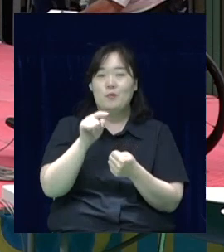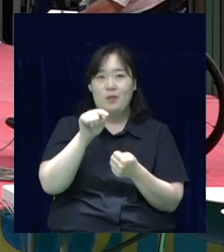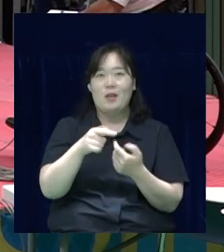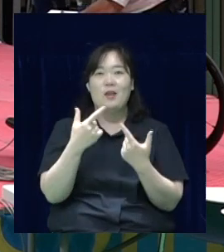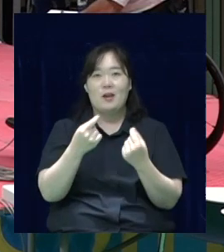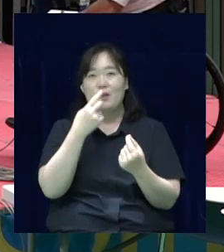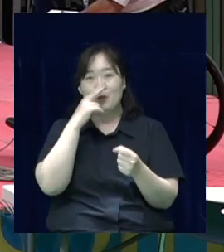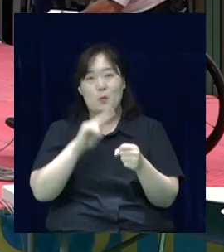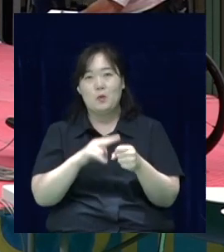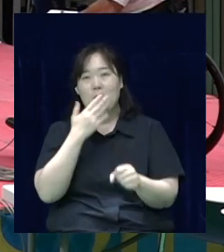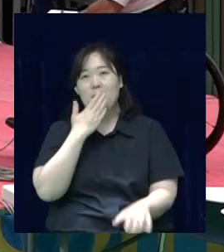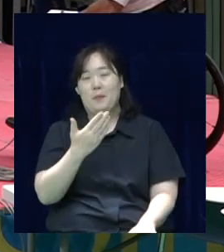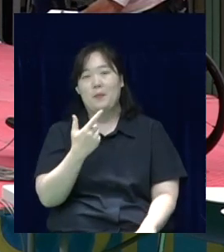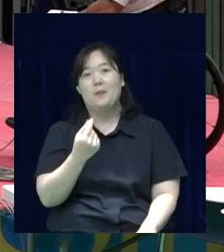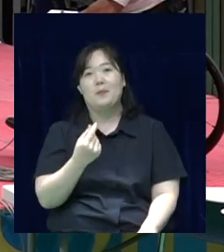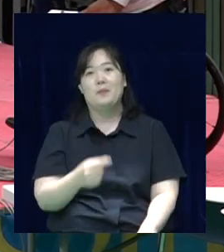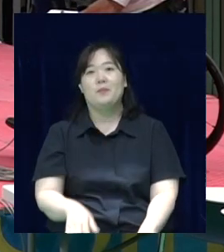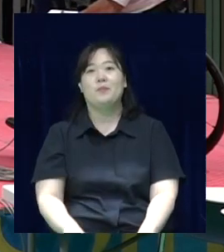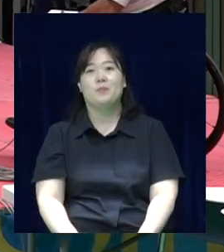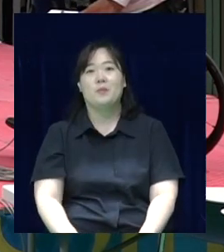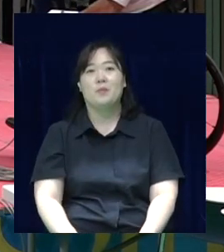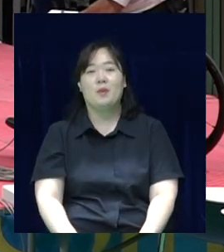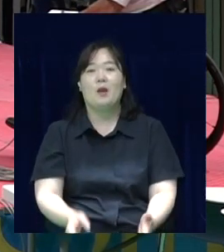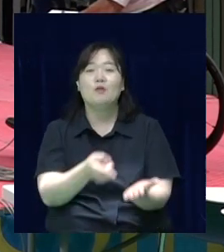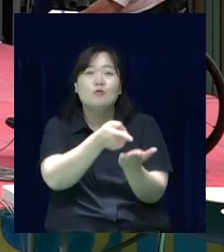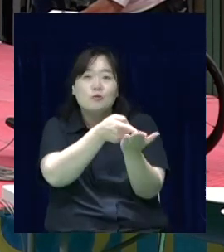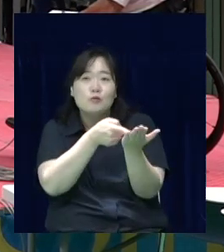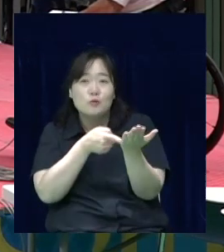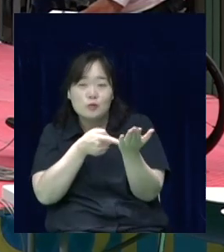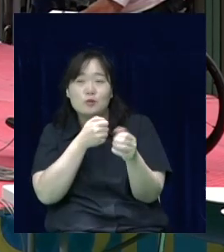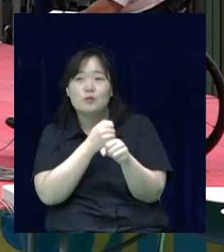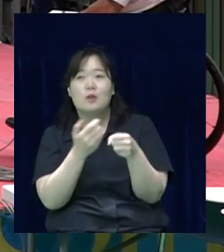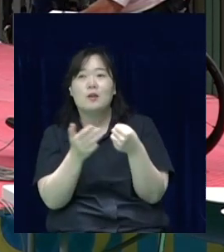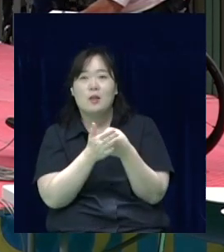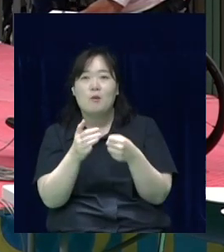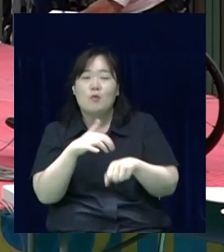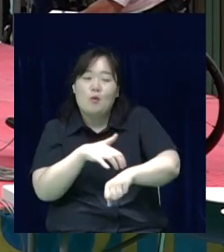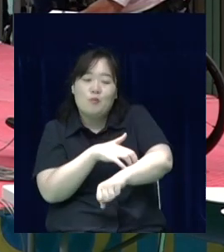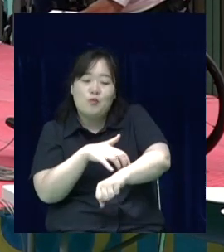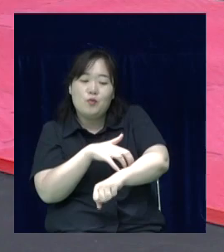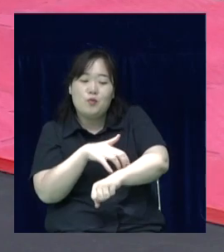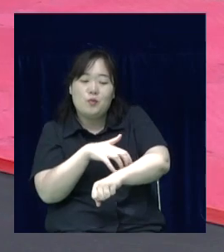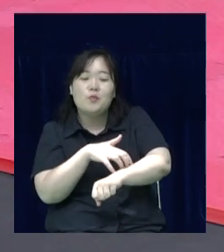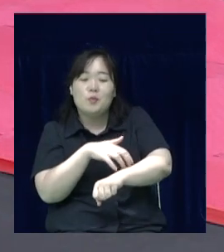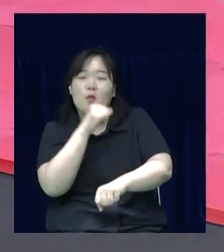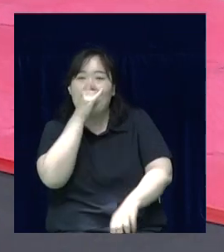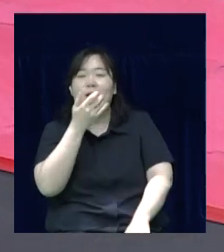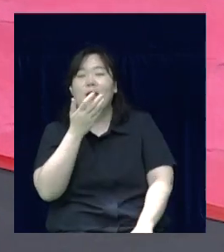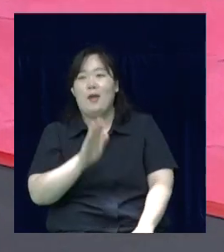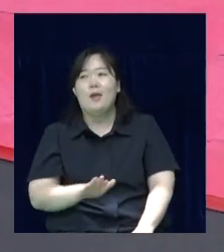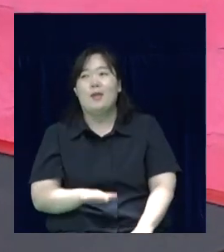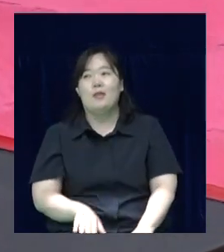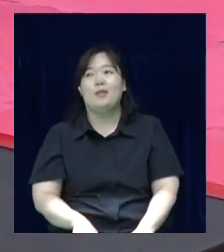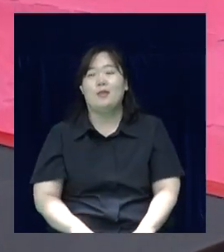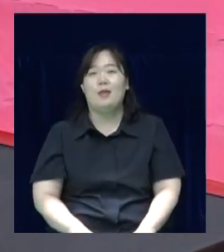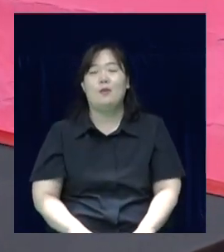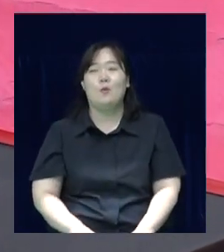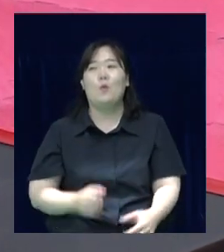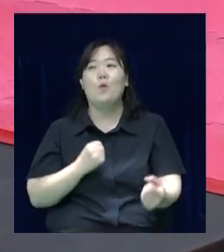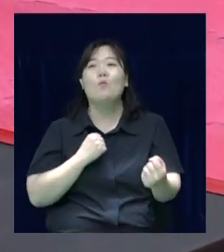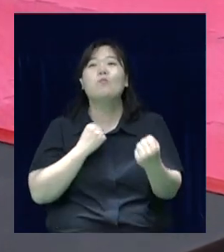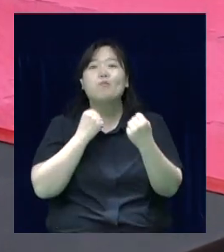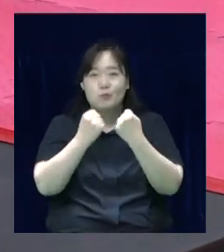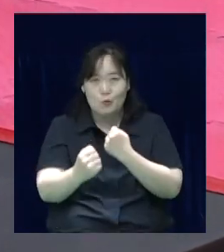자. 수술을 해서 지금 사실 좀 불편한 부분이 예. 있는 상황에도 불구하고 지금 예.